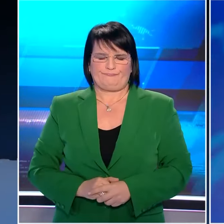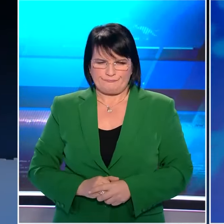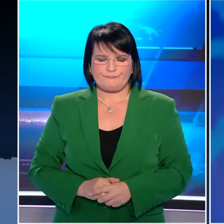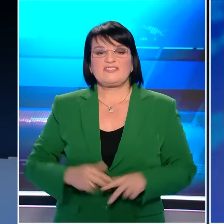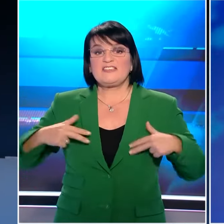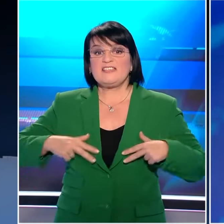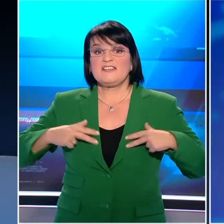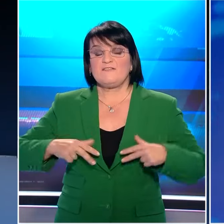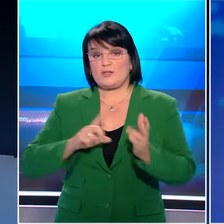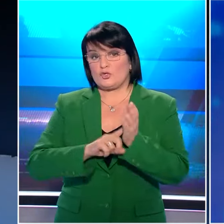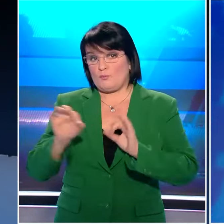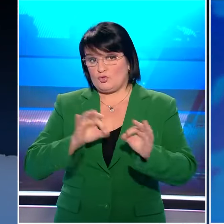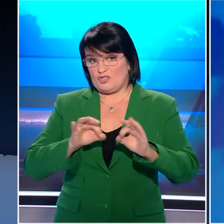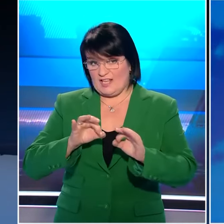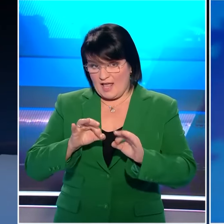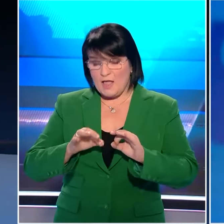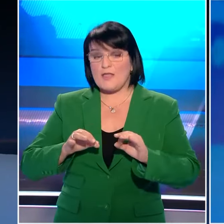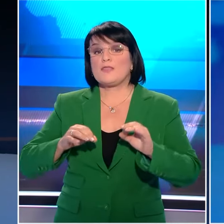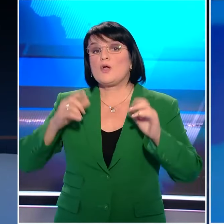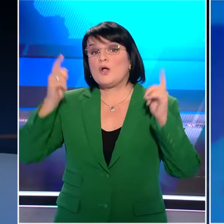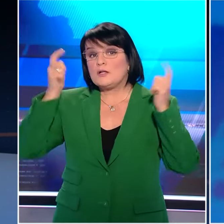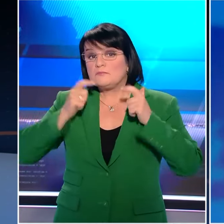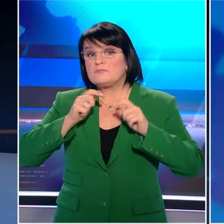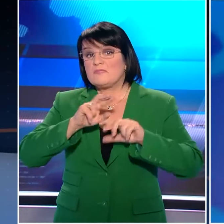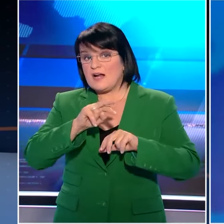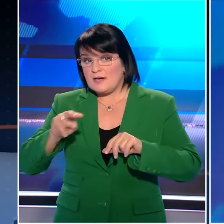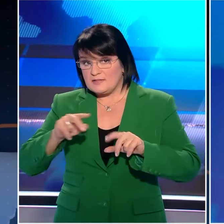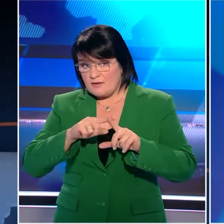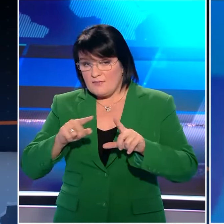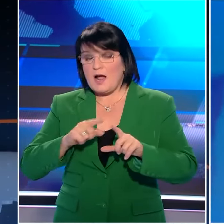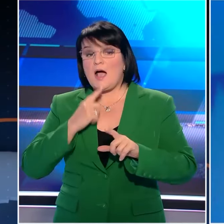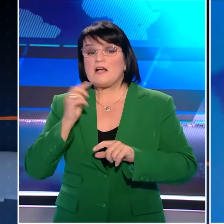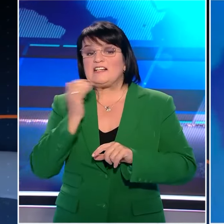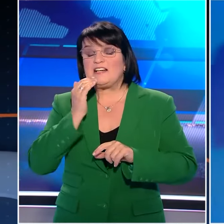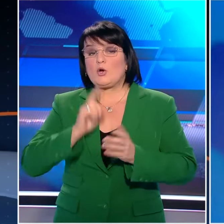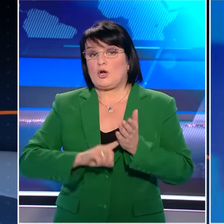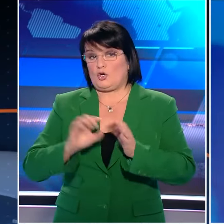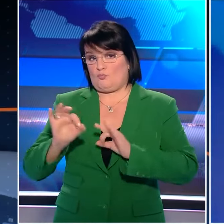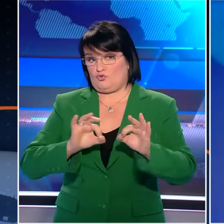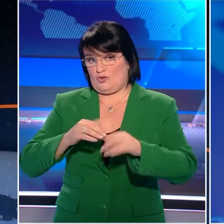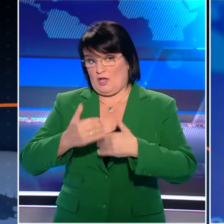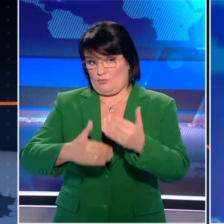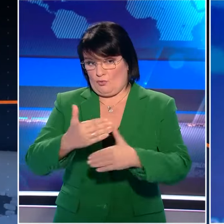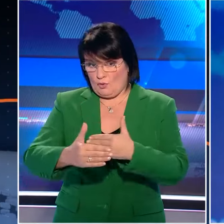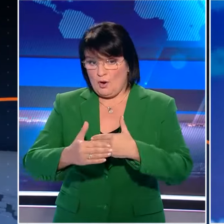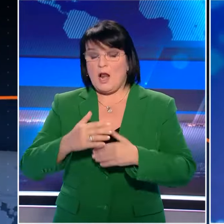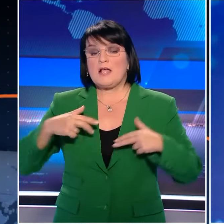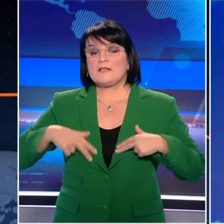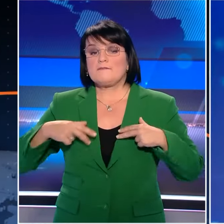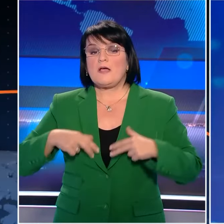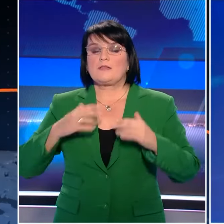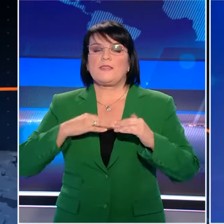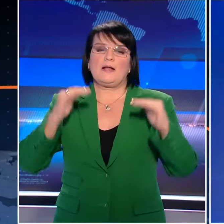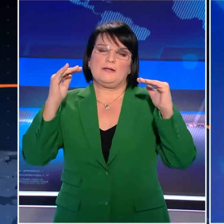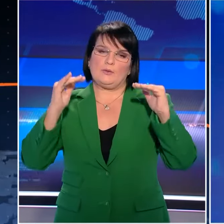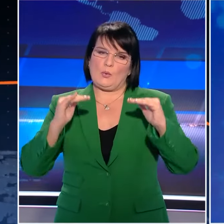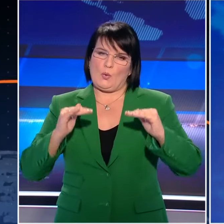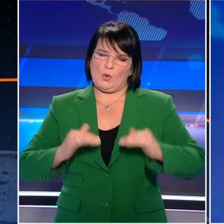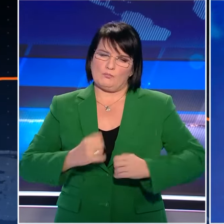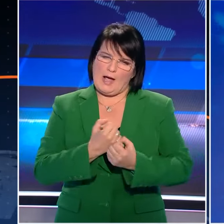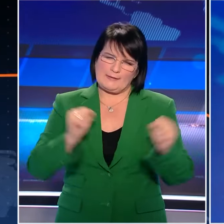Επισπεύδονται οι διαδικασίες για την ψήφιση του νομοσχεδίου για τα ομόφυλα ζευγάρια, ενώ την ίδια ώρα από την κυβέρνηση επιχειρείται να πέσουν οι τόνοι